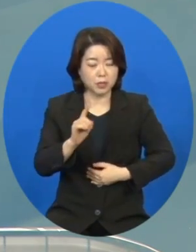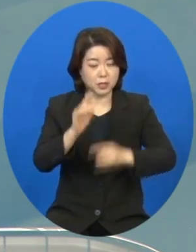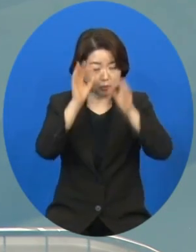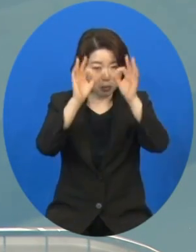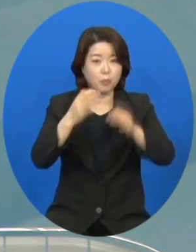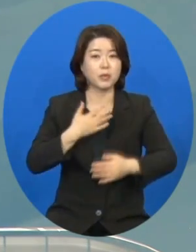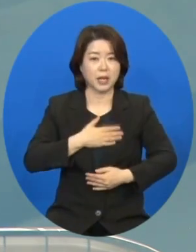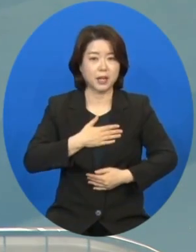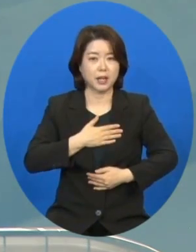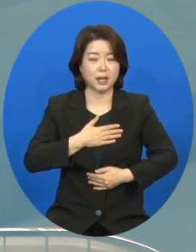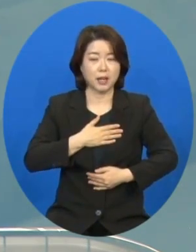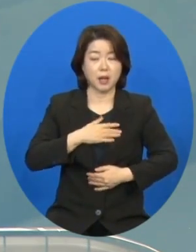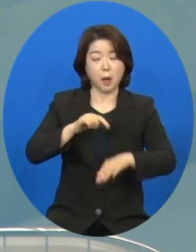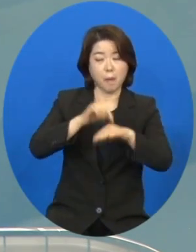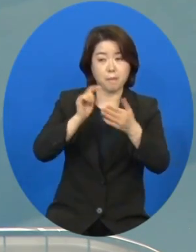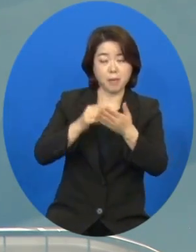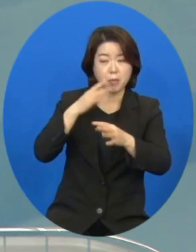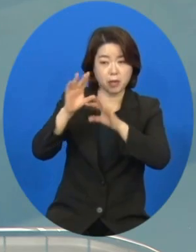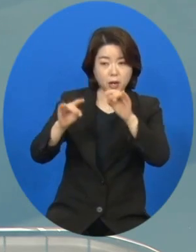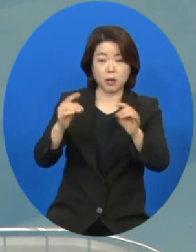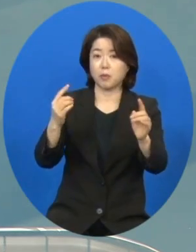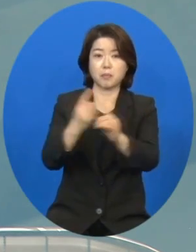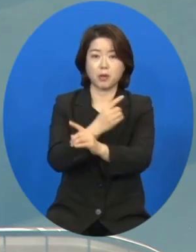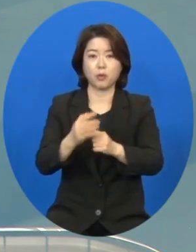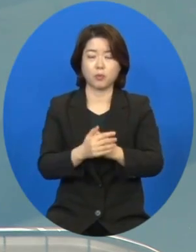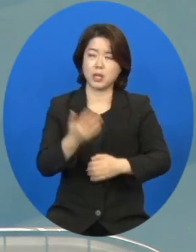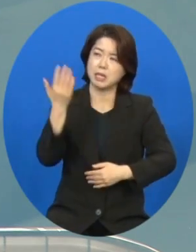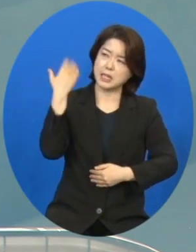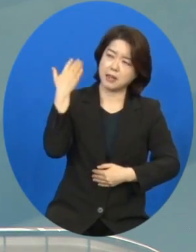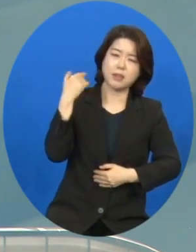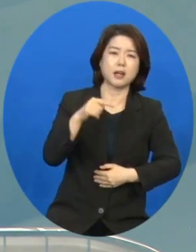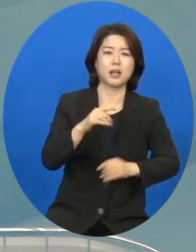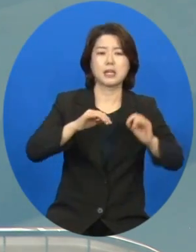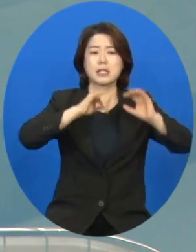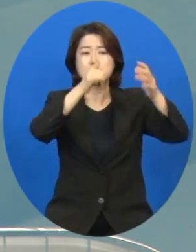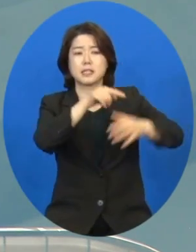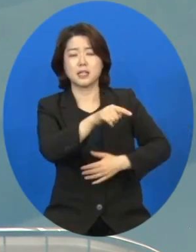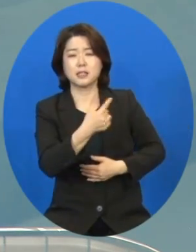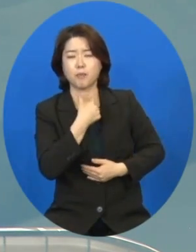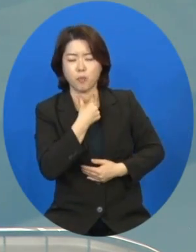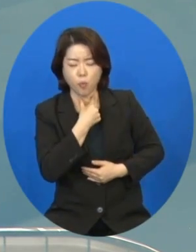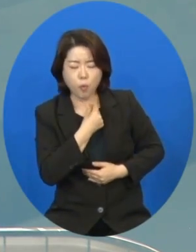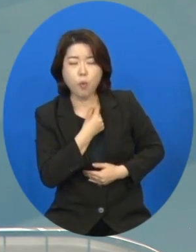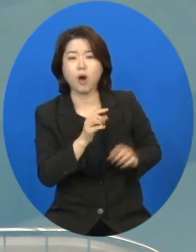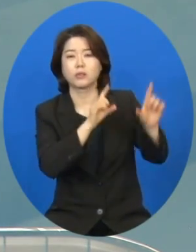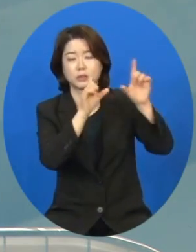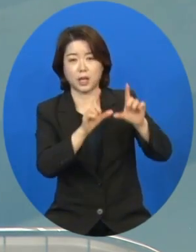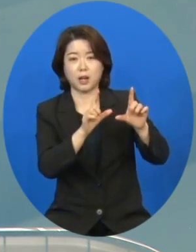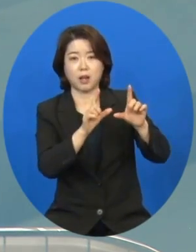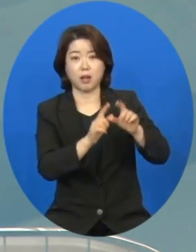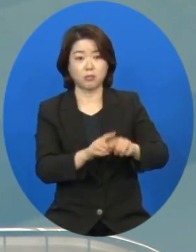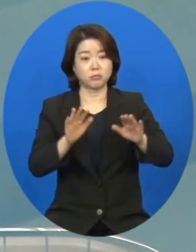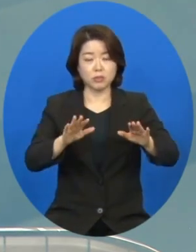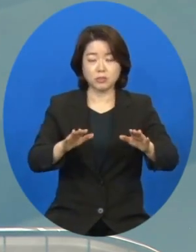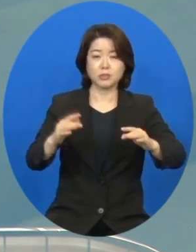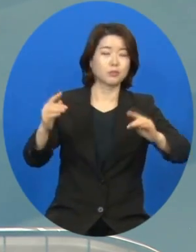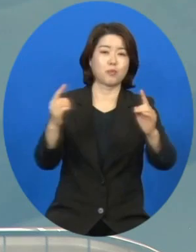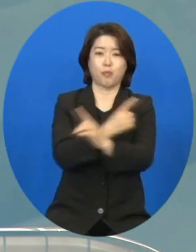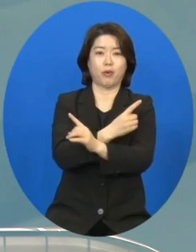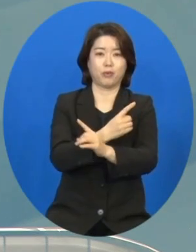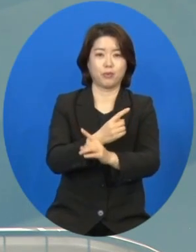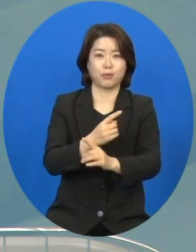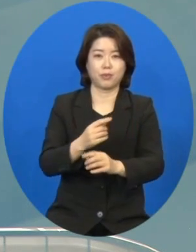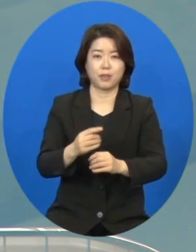마음의 갈망이 달라졌어요. 내가 전에는 세상을 갈망하고 살았어요. 이제는 완전히